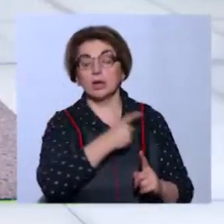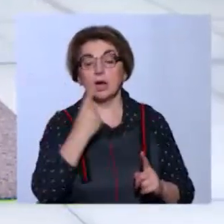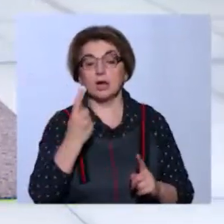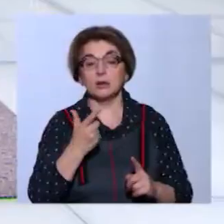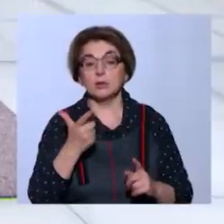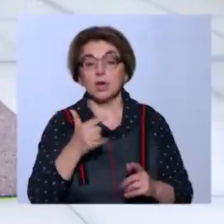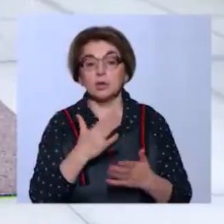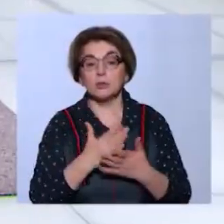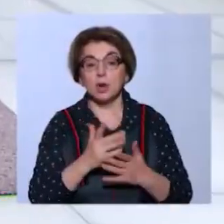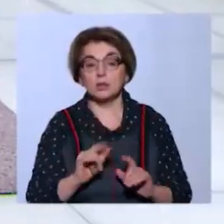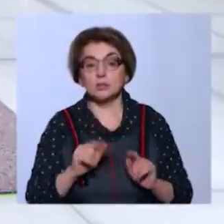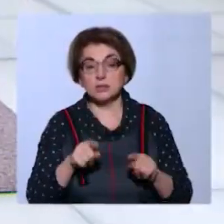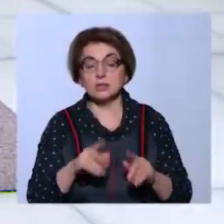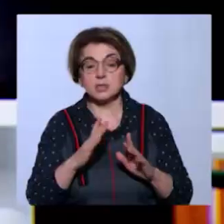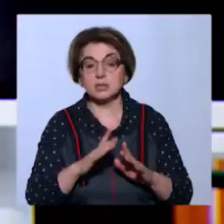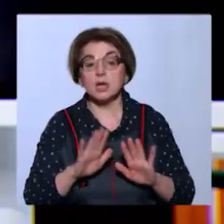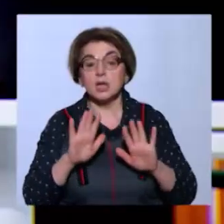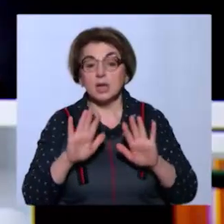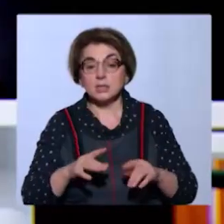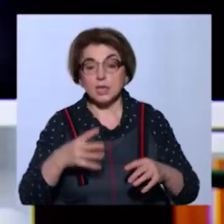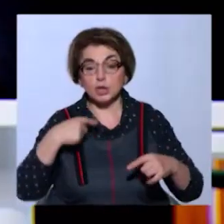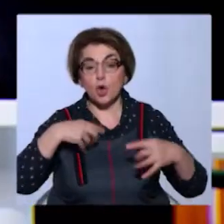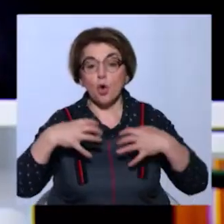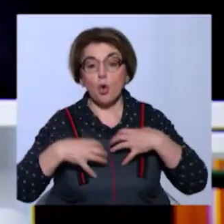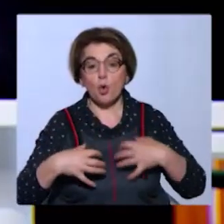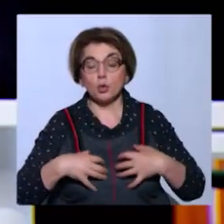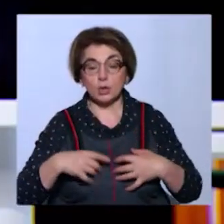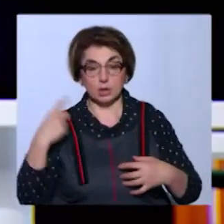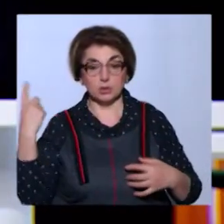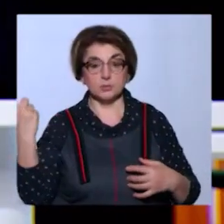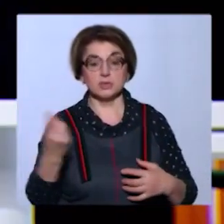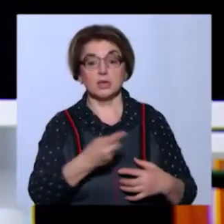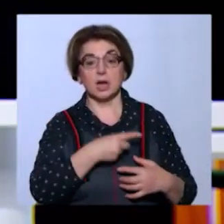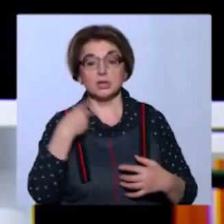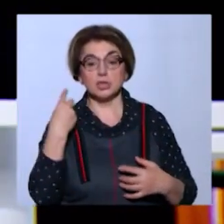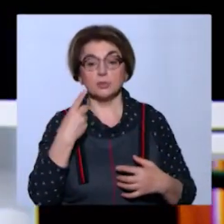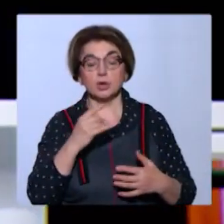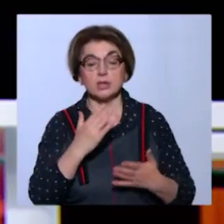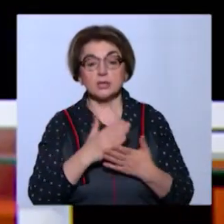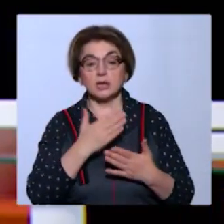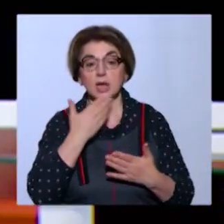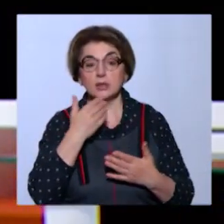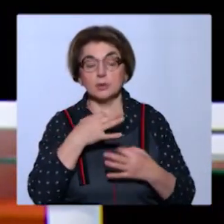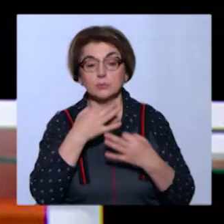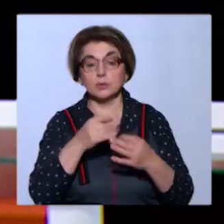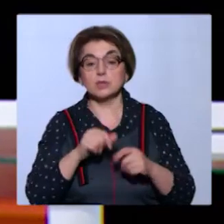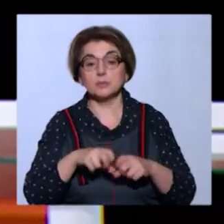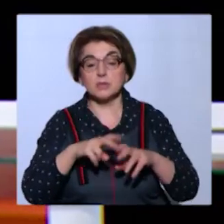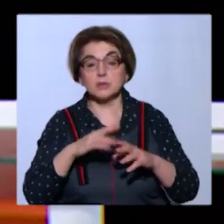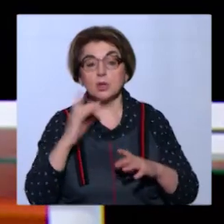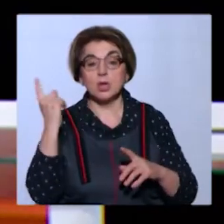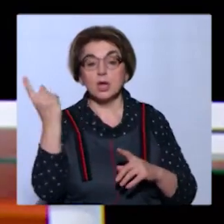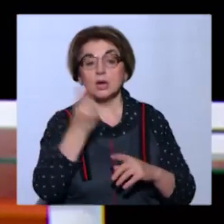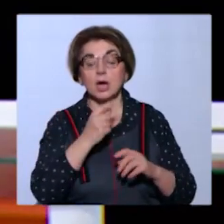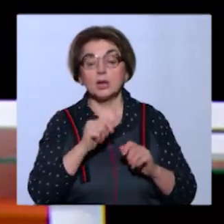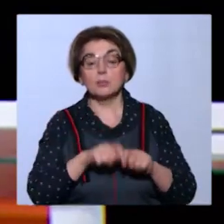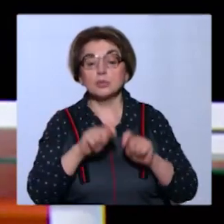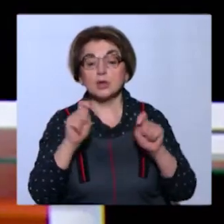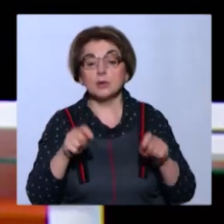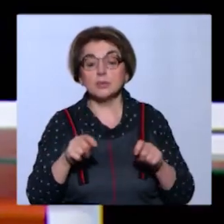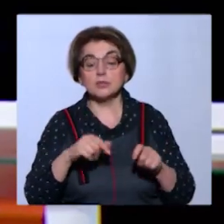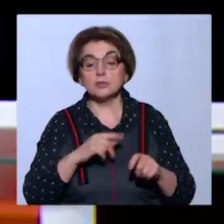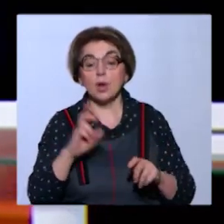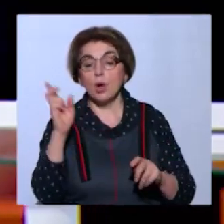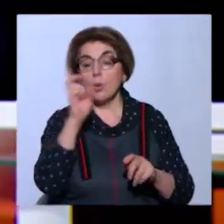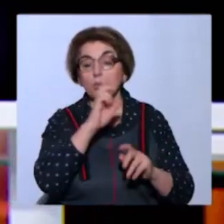რაც არსებობს ორგანიზმის გარშემო, მარტივად რო ვთქვათ, და გარემოს ქმნის ბუნებრივი მოვლენები